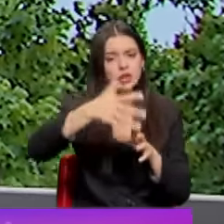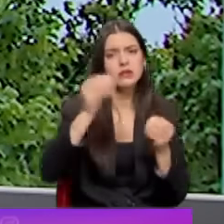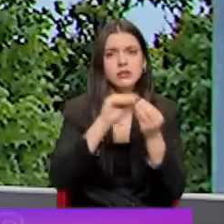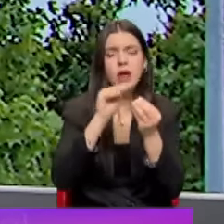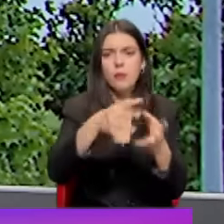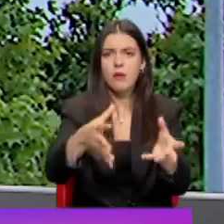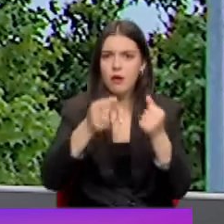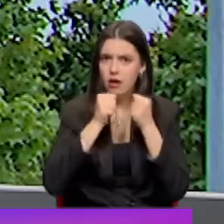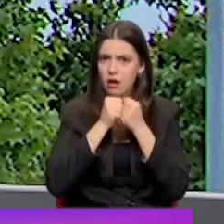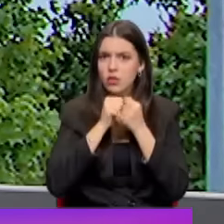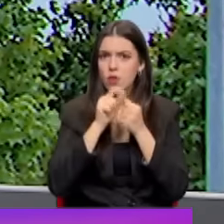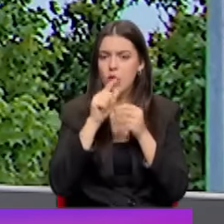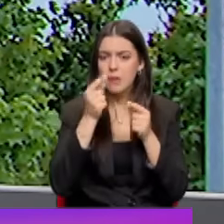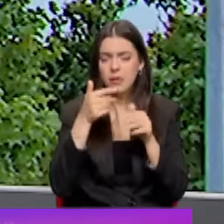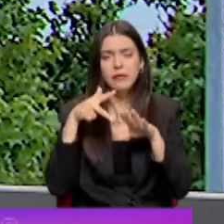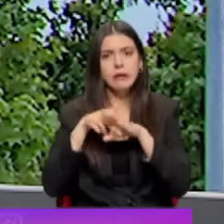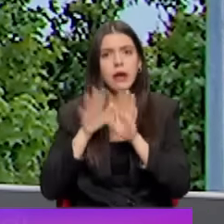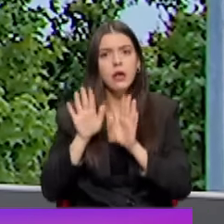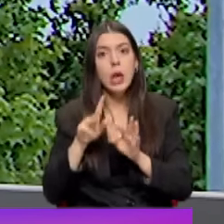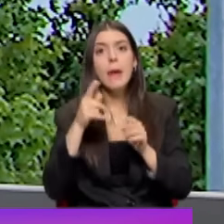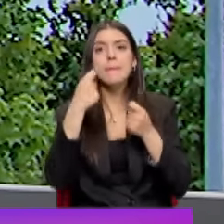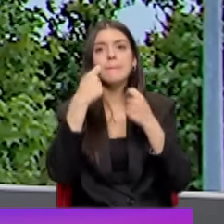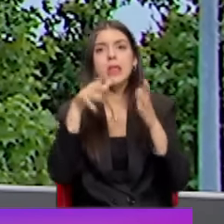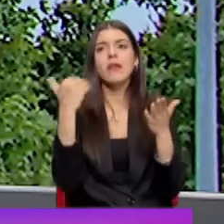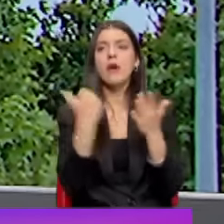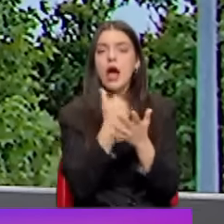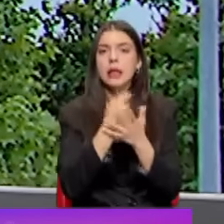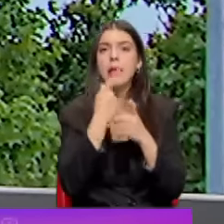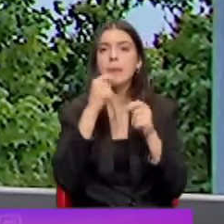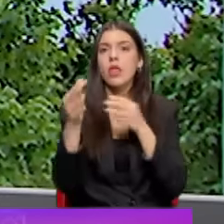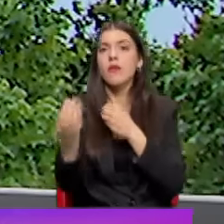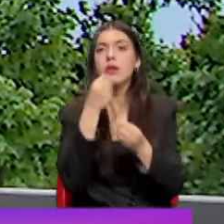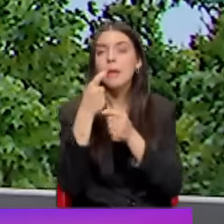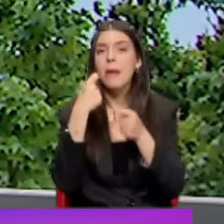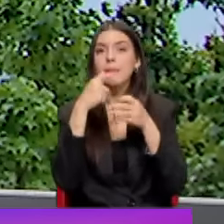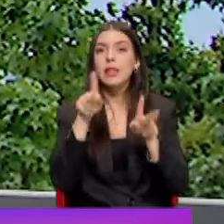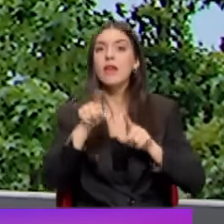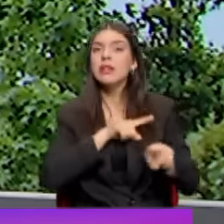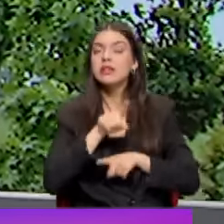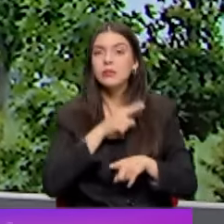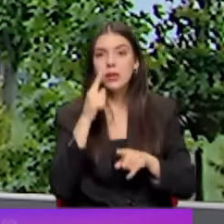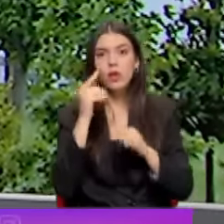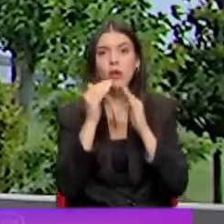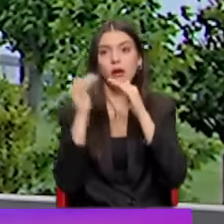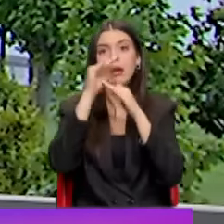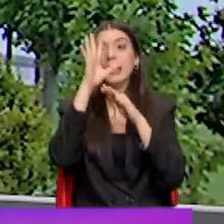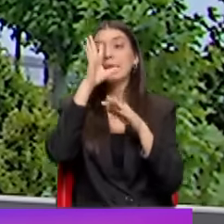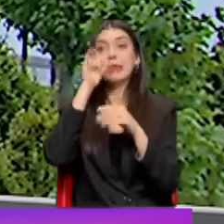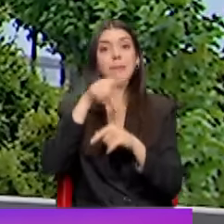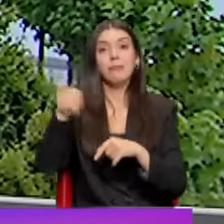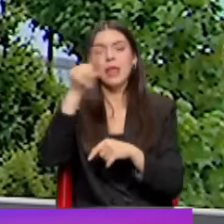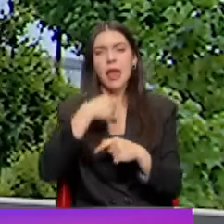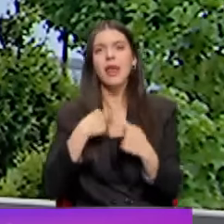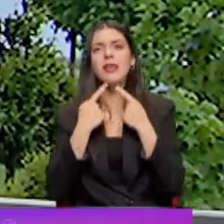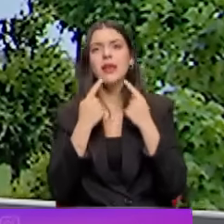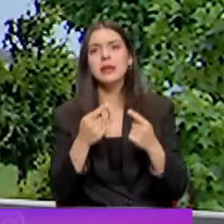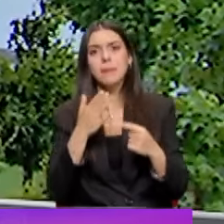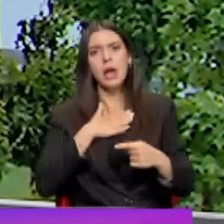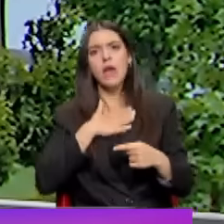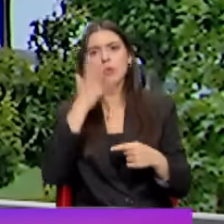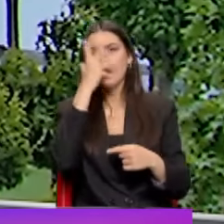kalanlar azalırken bedava kartlarla bedava yiyeceklerle bedava hizmetle çoğalan kimler diye sorsam ben